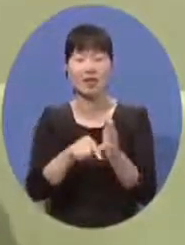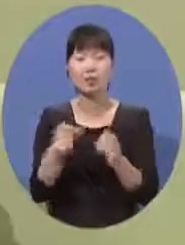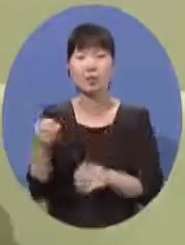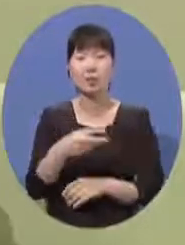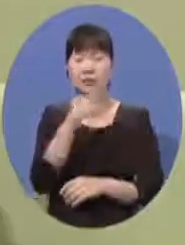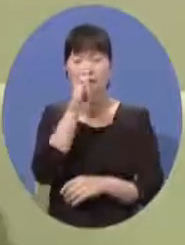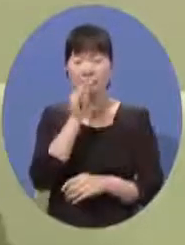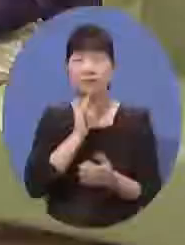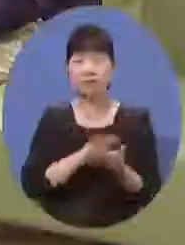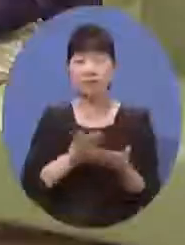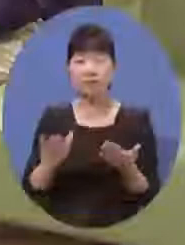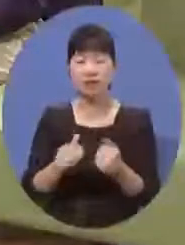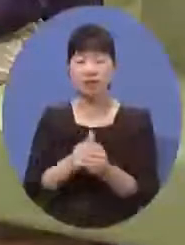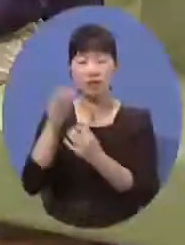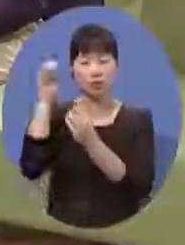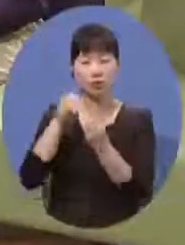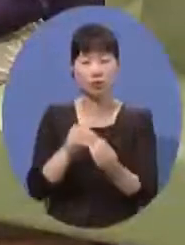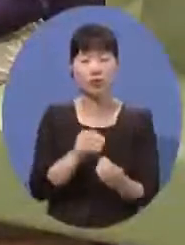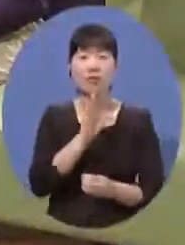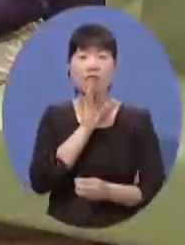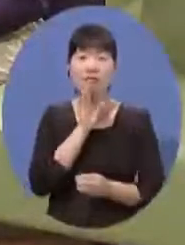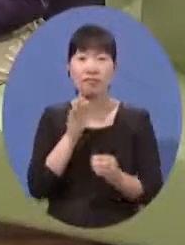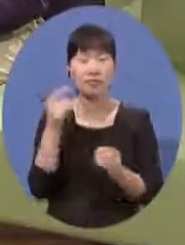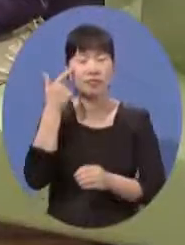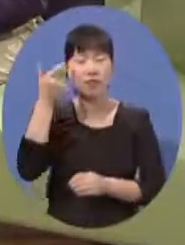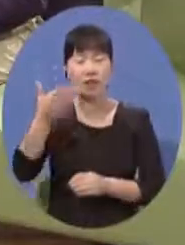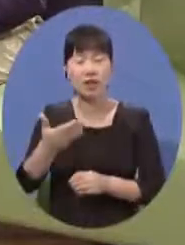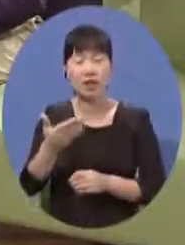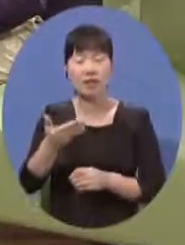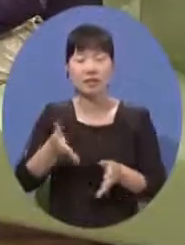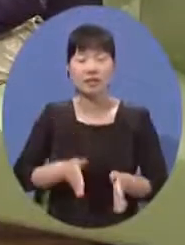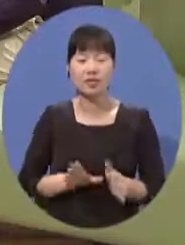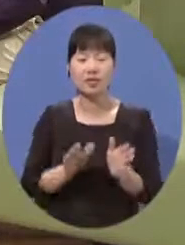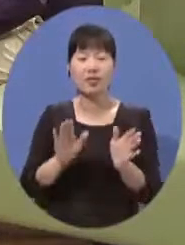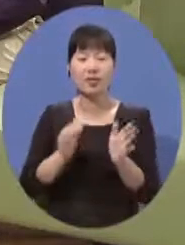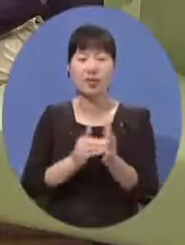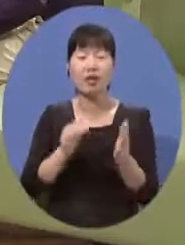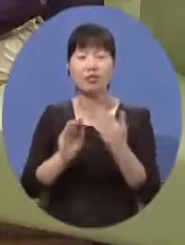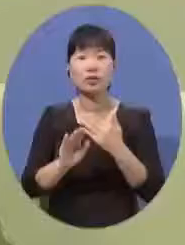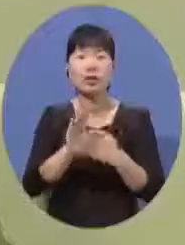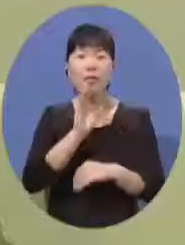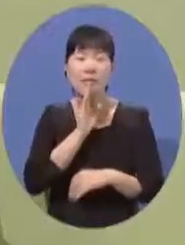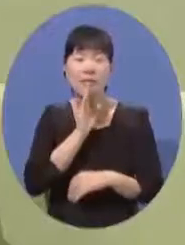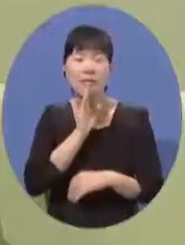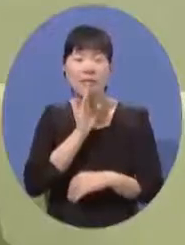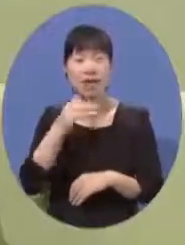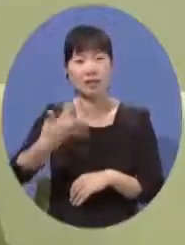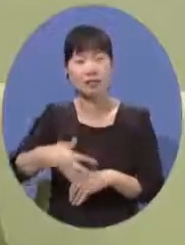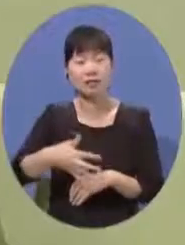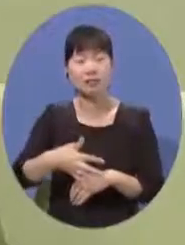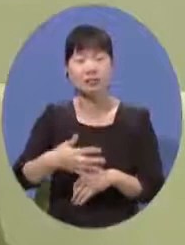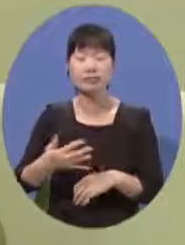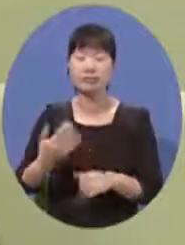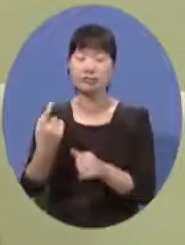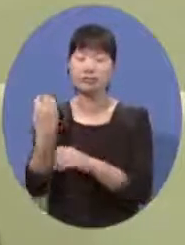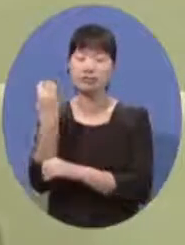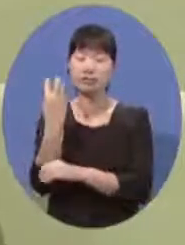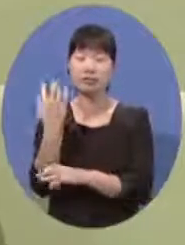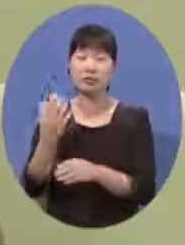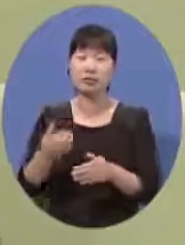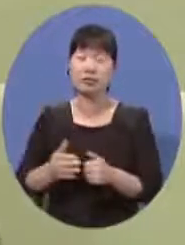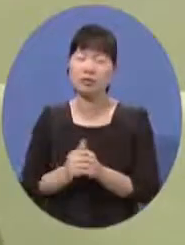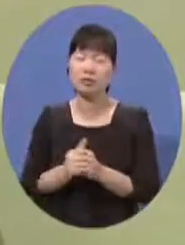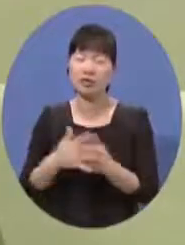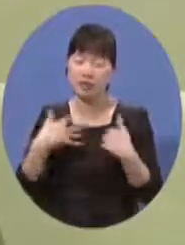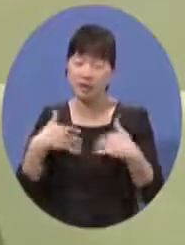있습니다. 선생님 그럼 이거는 뭐 유전적인 거예요? 아니면은 뭐 후천적인 발달이 안 된 거예요? 기본적으로 이제 타고난 어떤 특정 부위가 좀